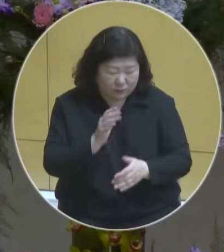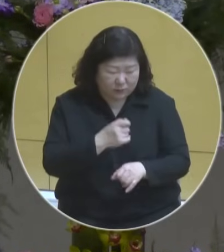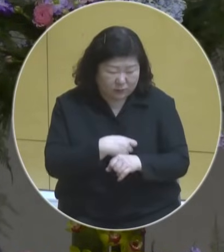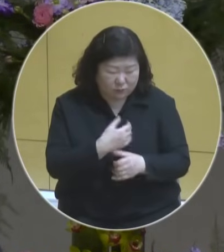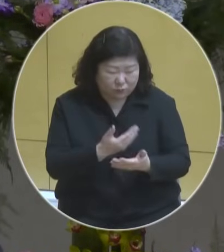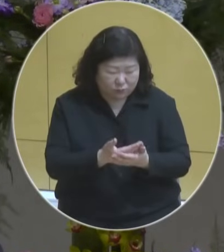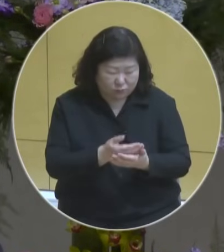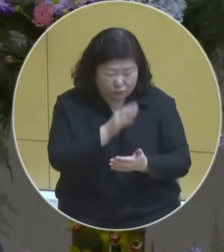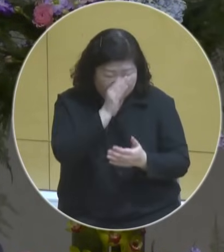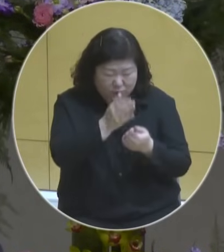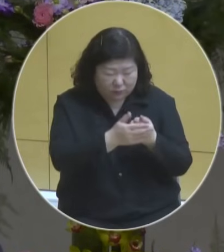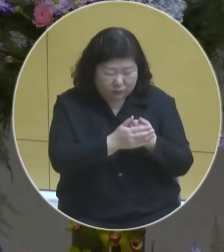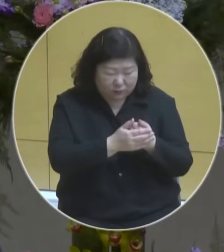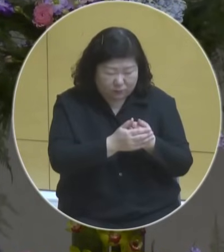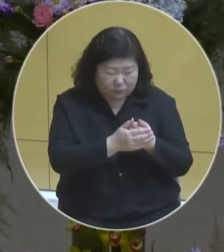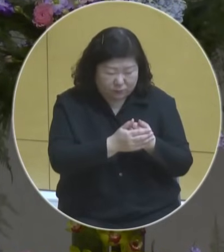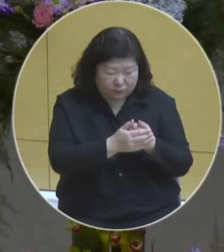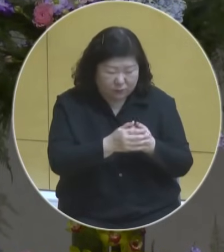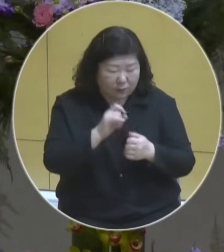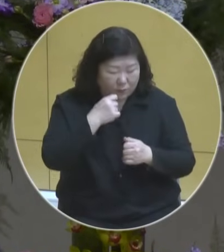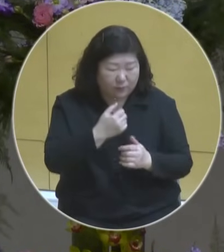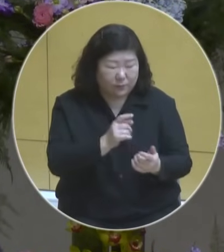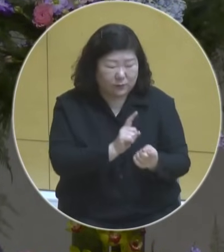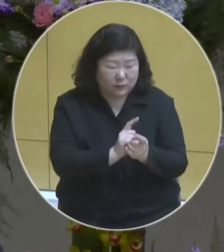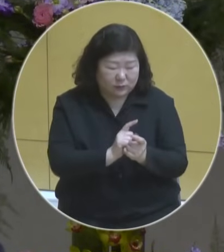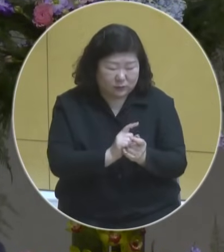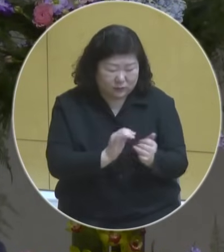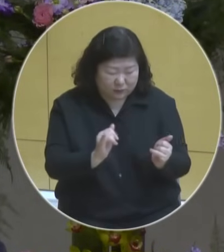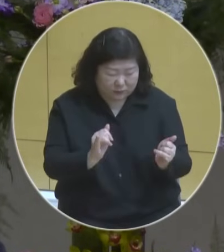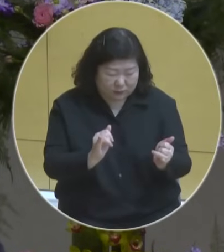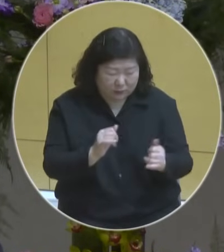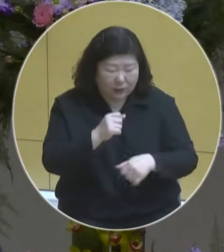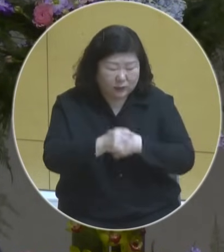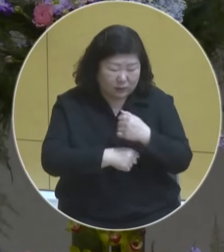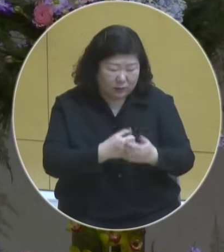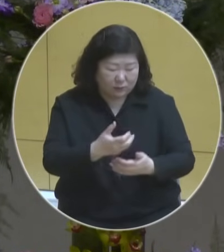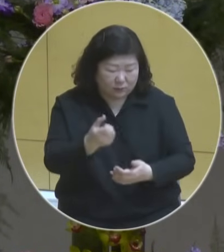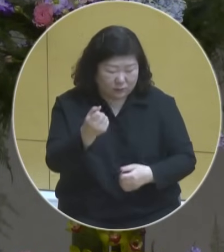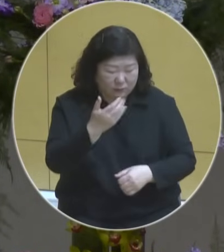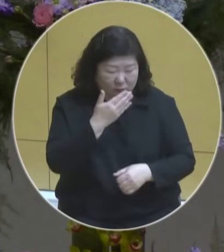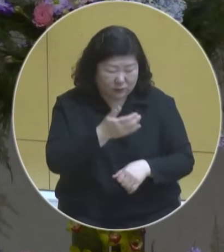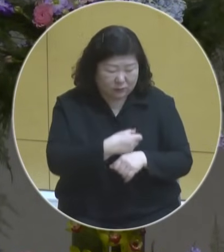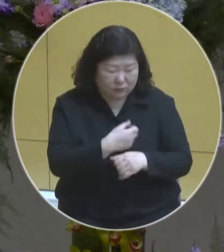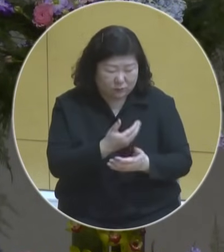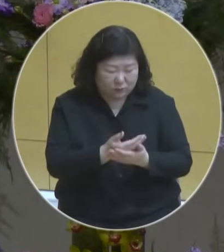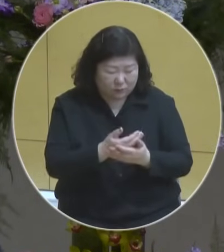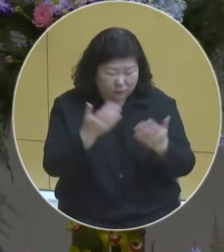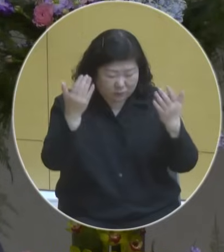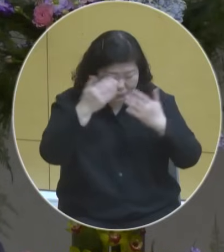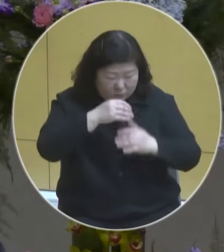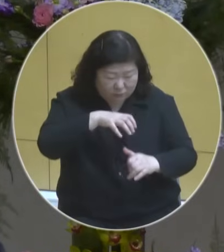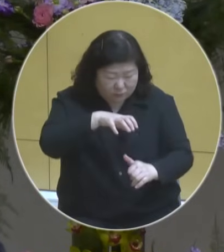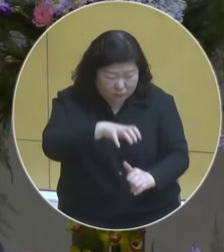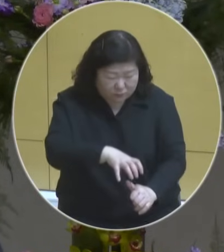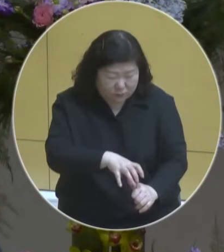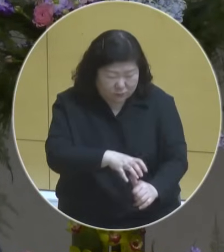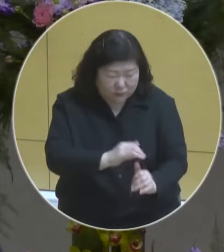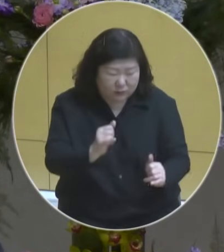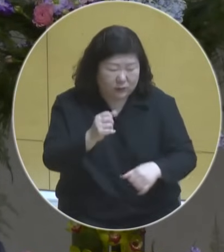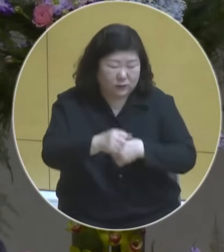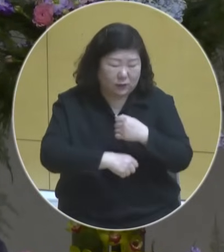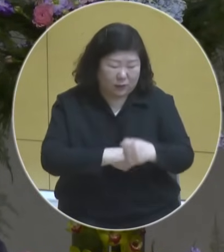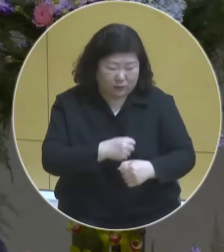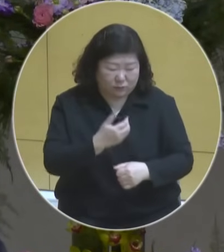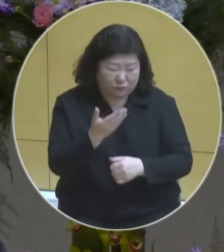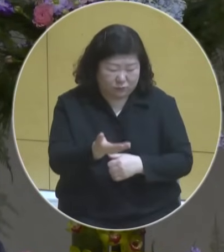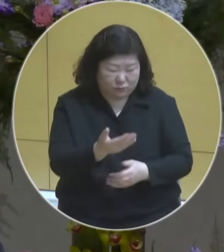질병 가운데 시달리는 모든 주의 자녀들이 자유하는 역사가 있게 하여 주시옵소서 어둠의 영들에게 눌리는 주의 자녀들이 자유케 되는